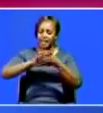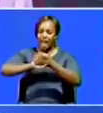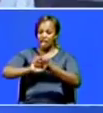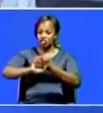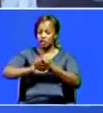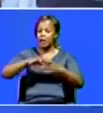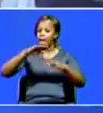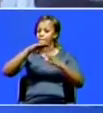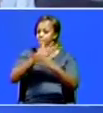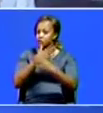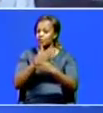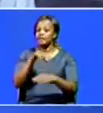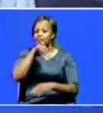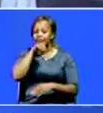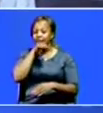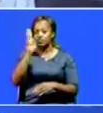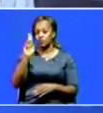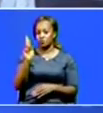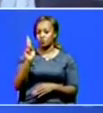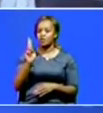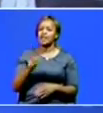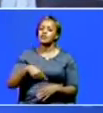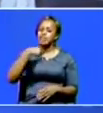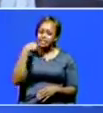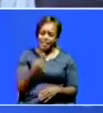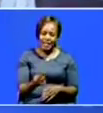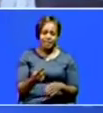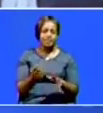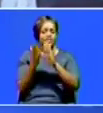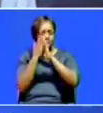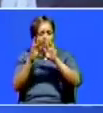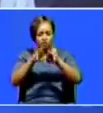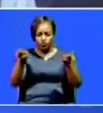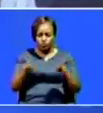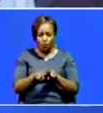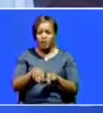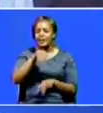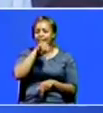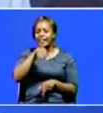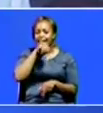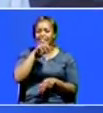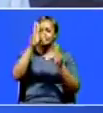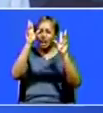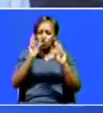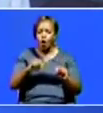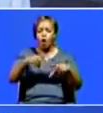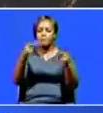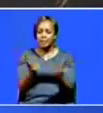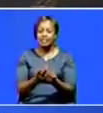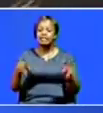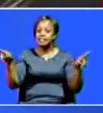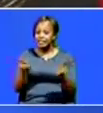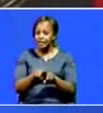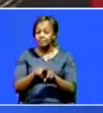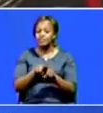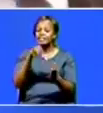BBI. Kama venye tumesema bedroom ya baba ni no go zone, hata kwa wao Ikulu itakuwa no go zone.